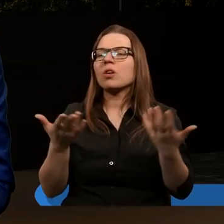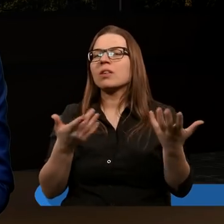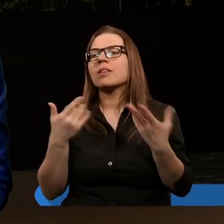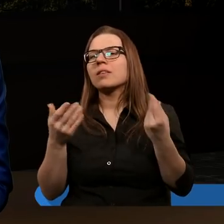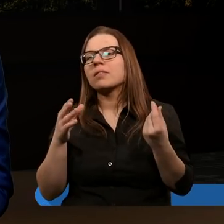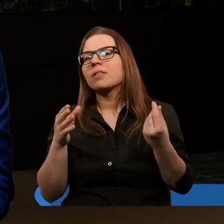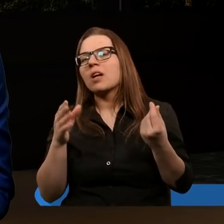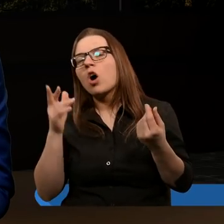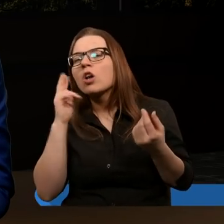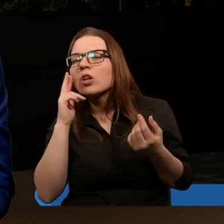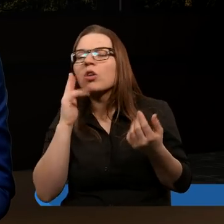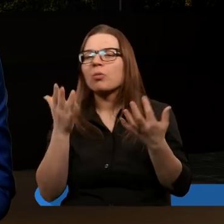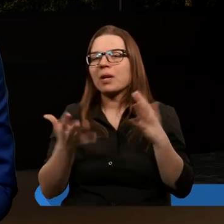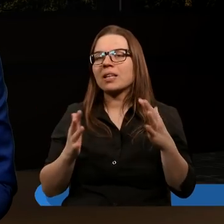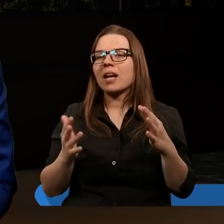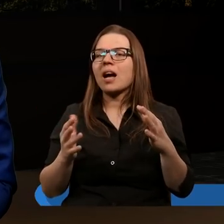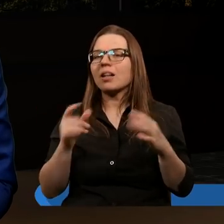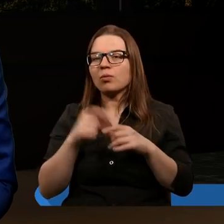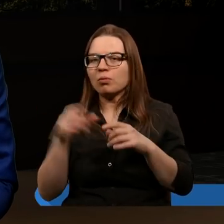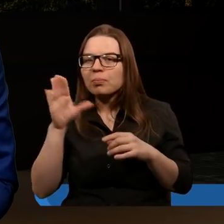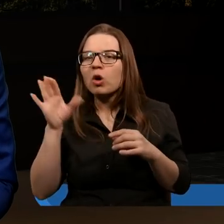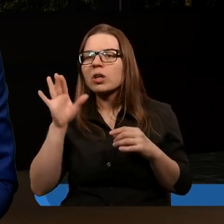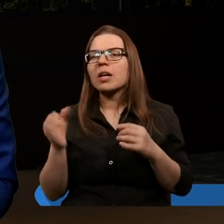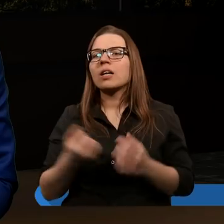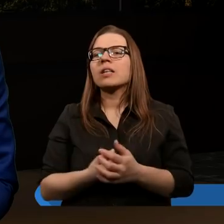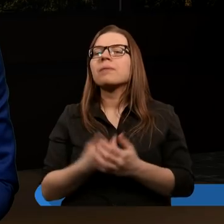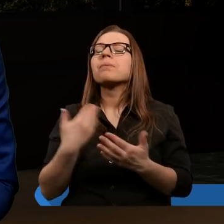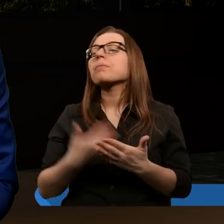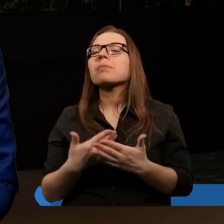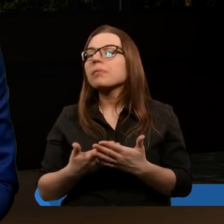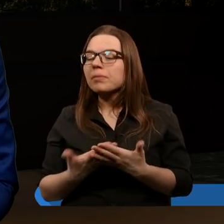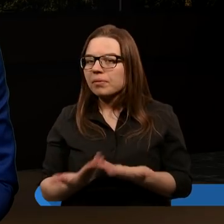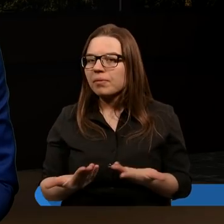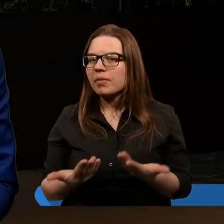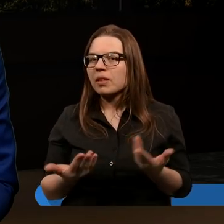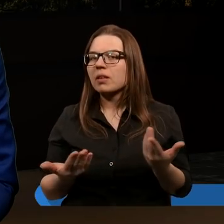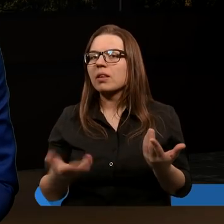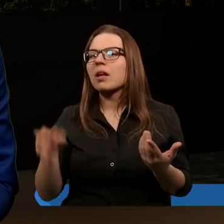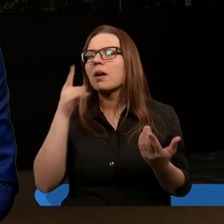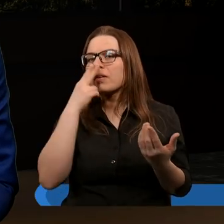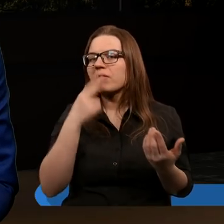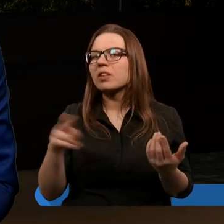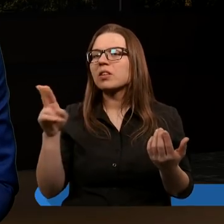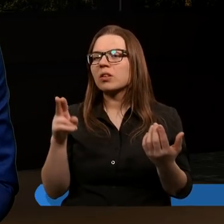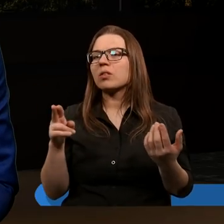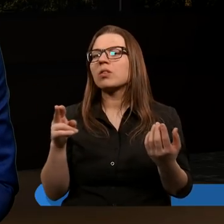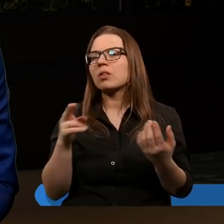swoje korzenie rozumienia Słowa Bożego i dlatego też widzimy różne